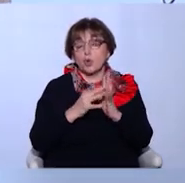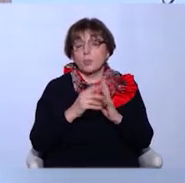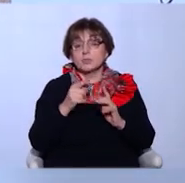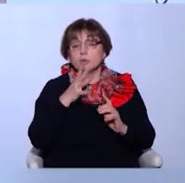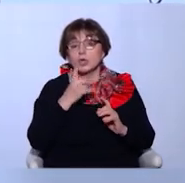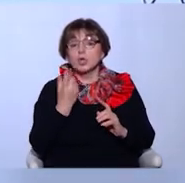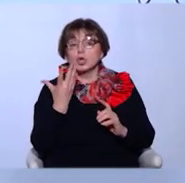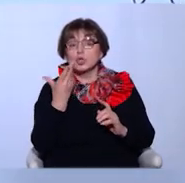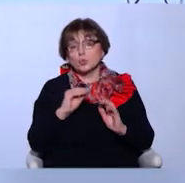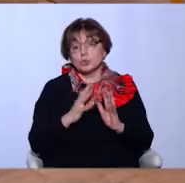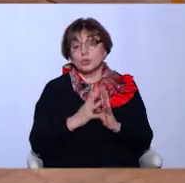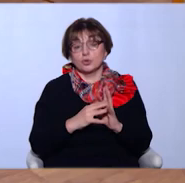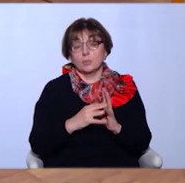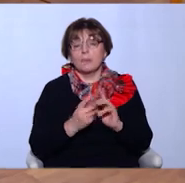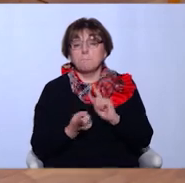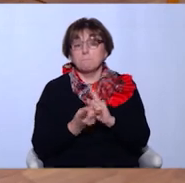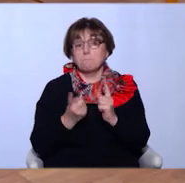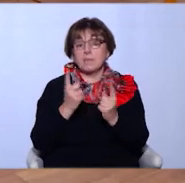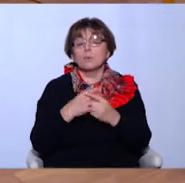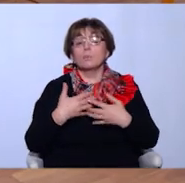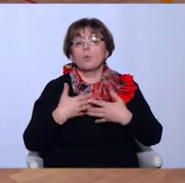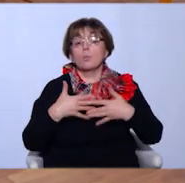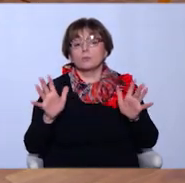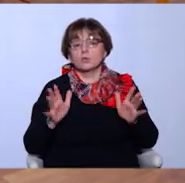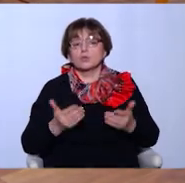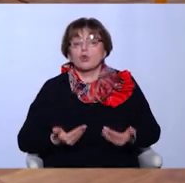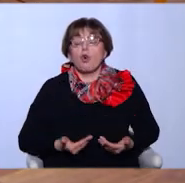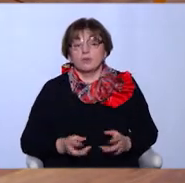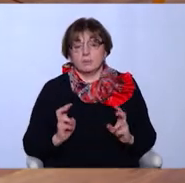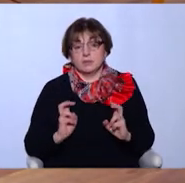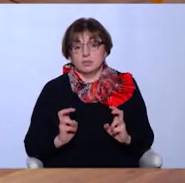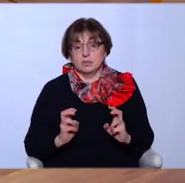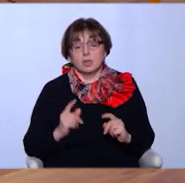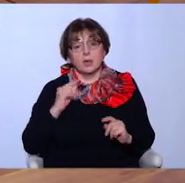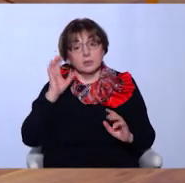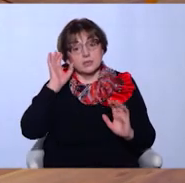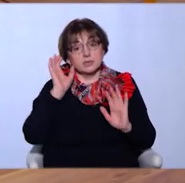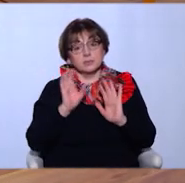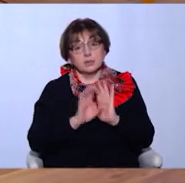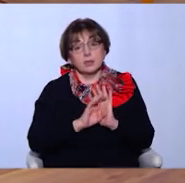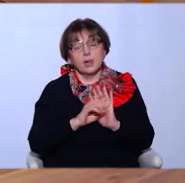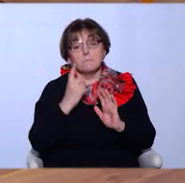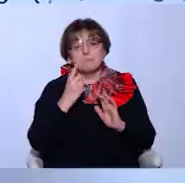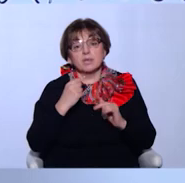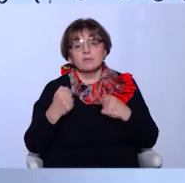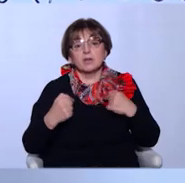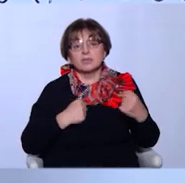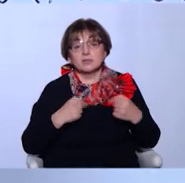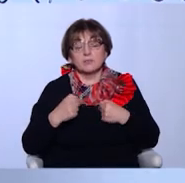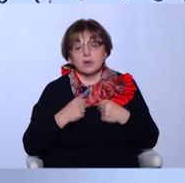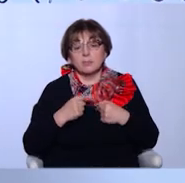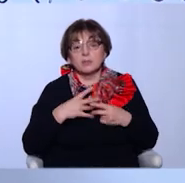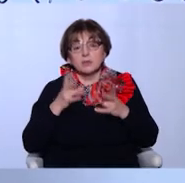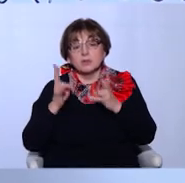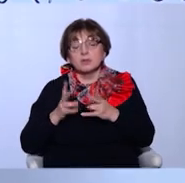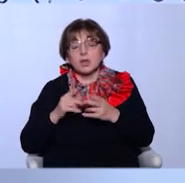სოფელში, იცით რასაც ნიშნავს. პირიქით უფრო ვრცელს, ცხოვრებას ნიშნავდა. უსმინეთ კარგად პირველი ტრაგედია. ჩვენ არ ვიცით